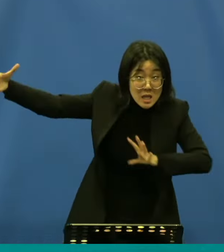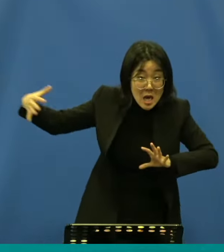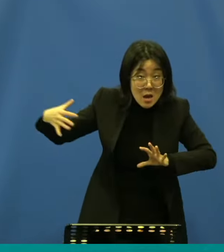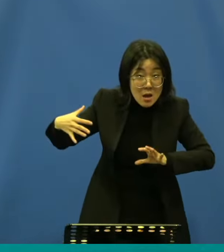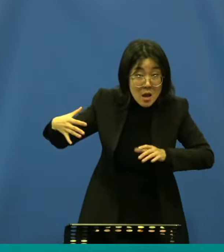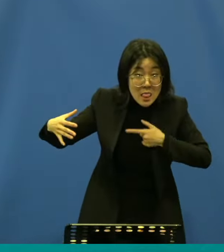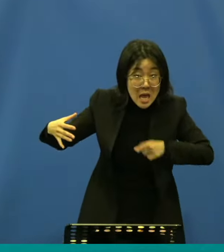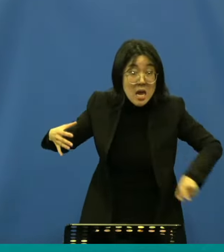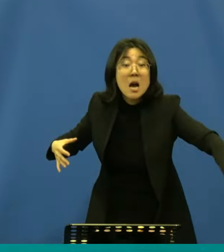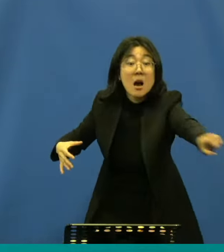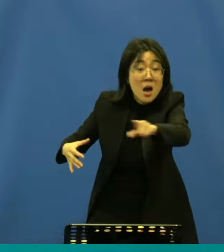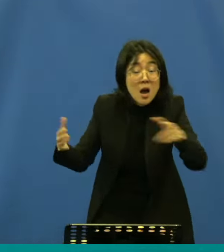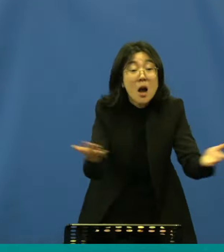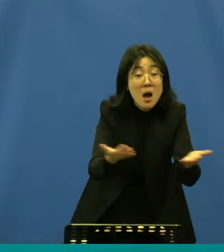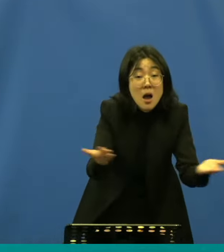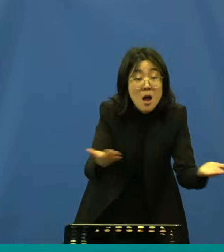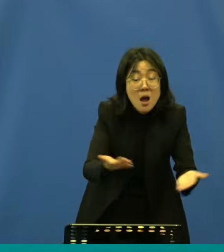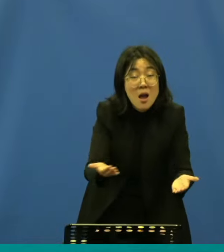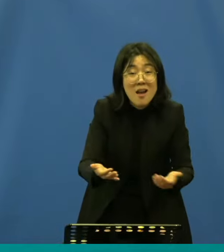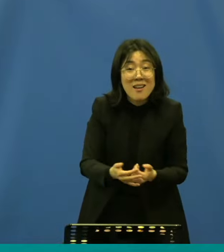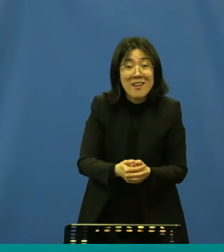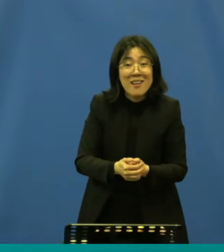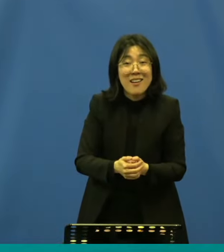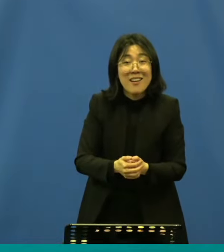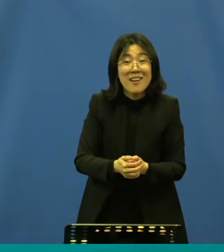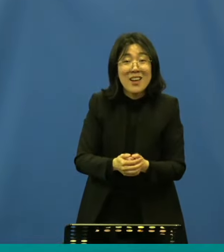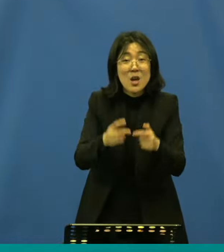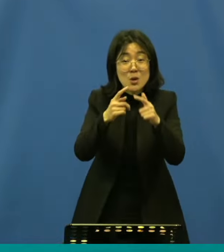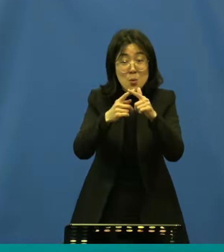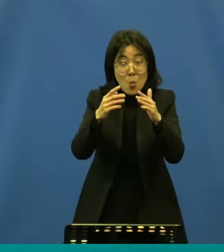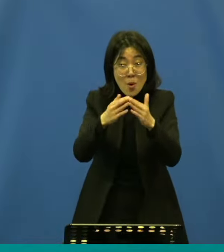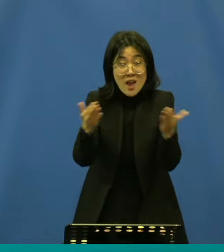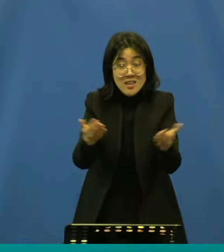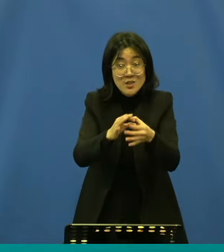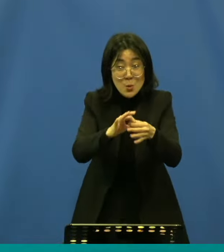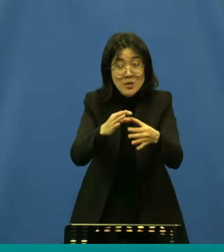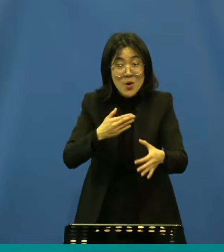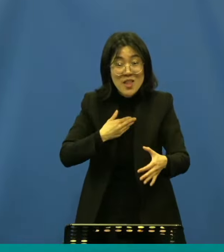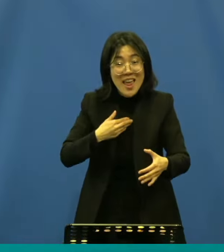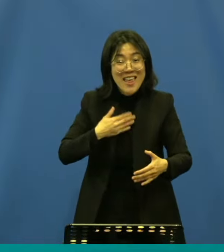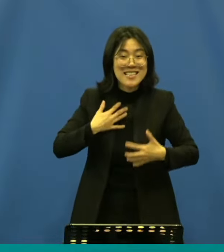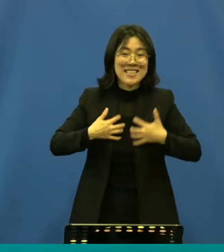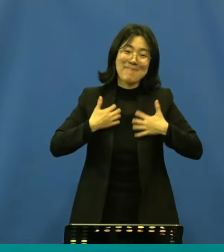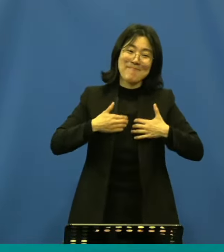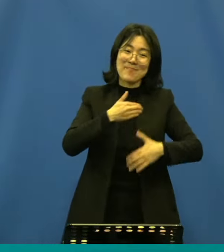하나님을 기쁘시게 하는 삶이 아니라 자기의 기쁨을 추구하는 사람으로 변질되어 있다는 것.